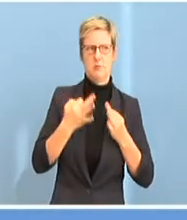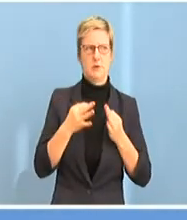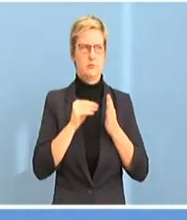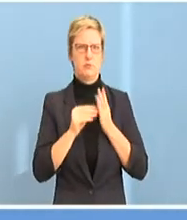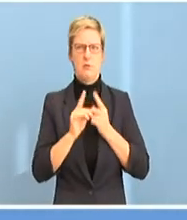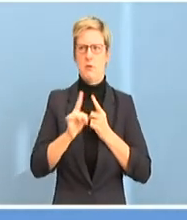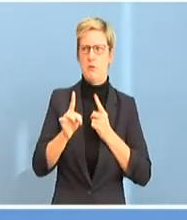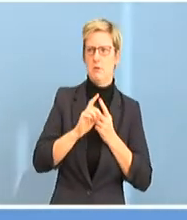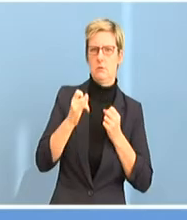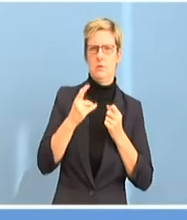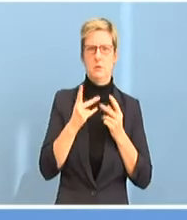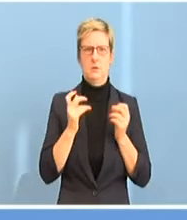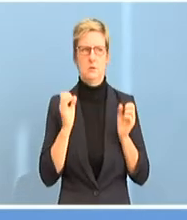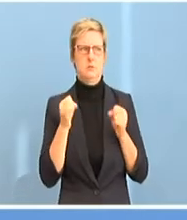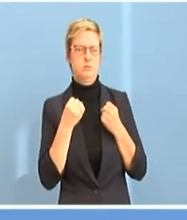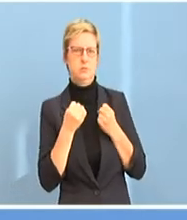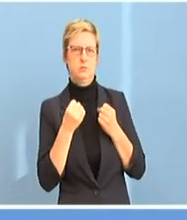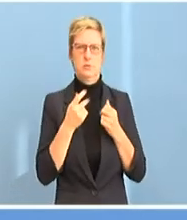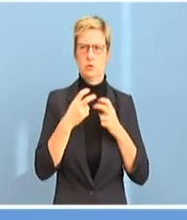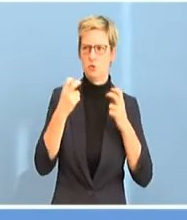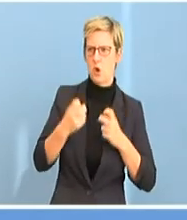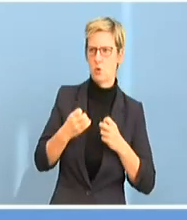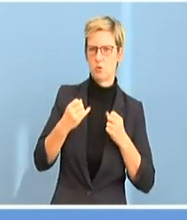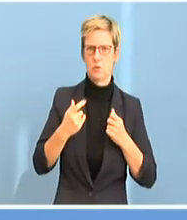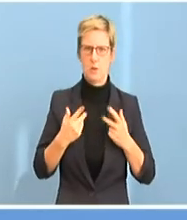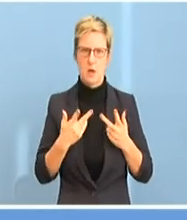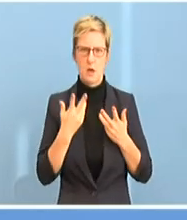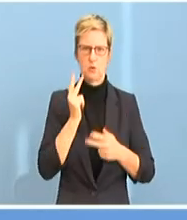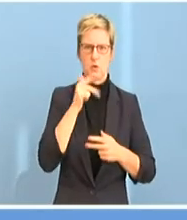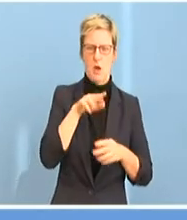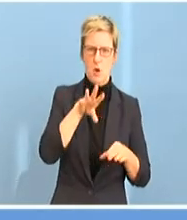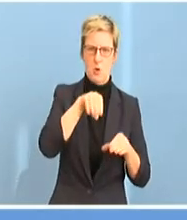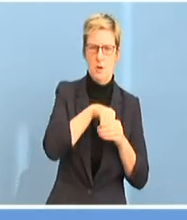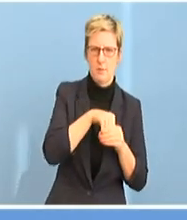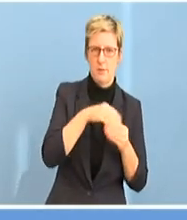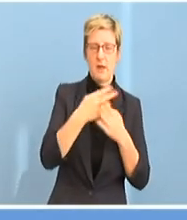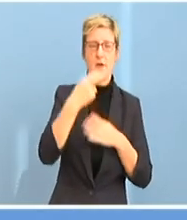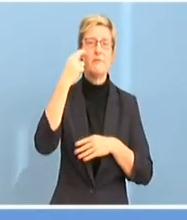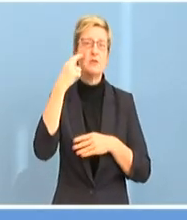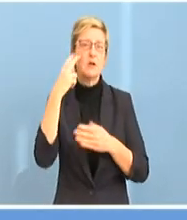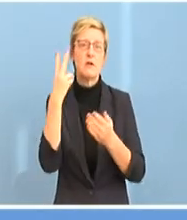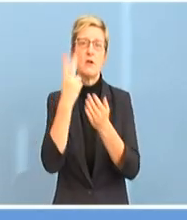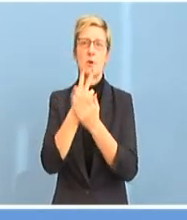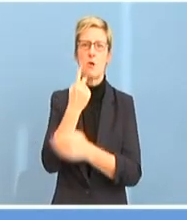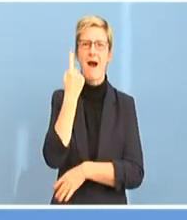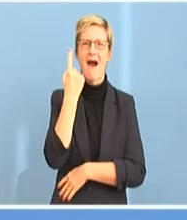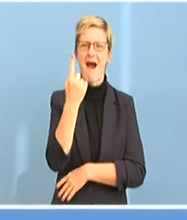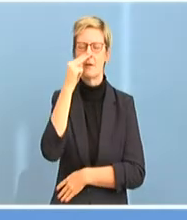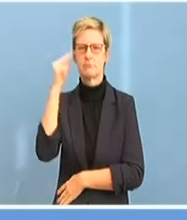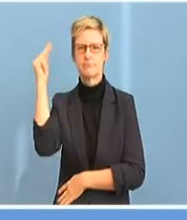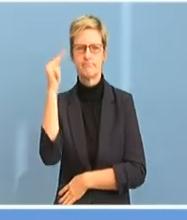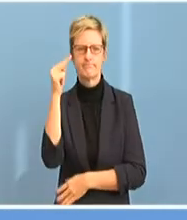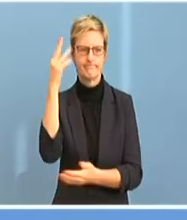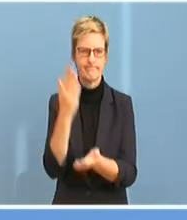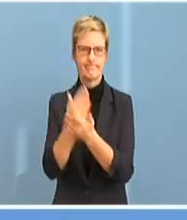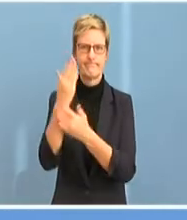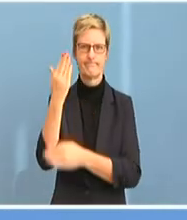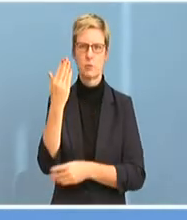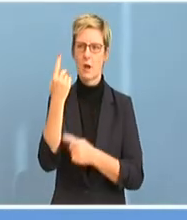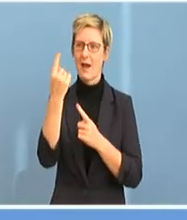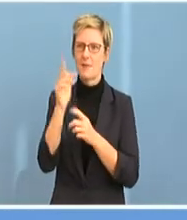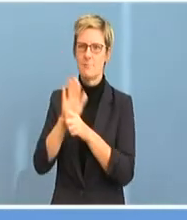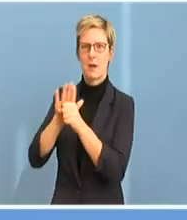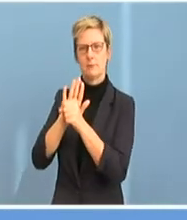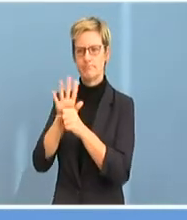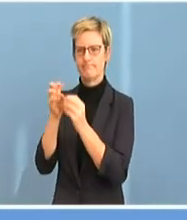befassen. Wissenschaftliche Meinung ist kein monolithischer Block, sondern ist eine ganz breite, hat eine ganz